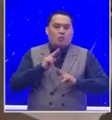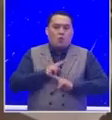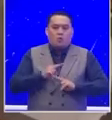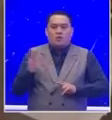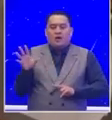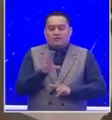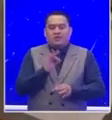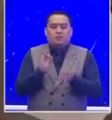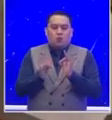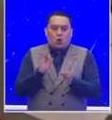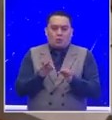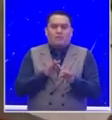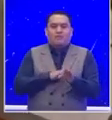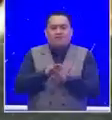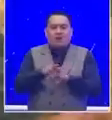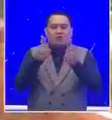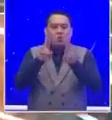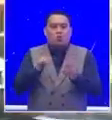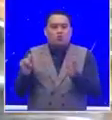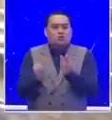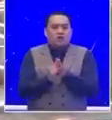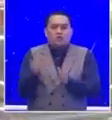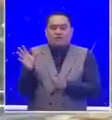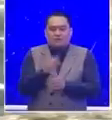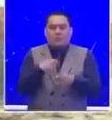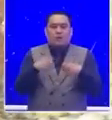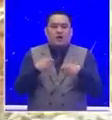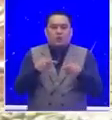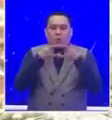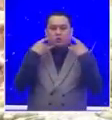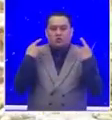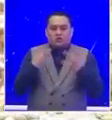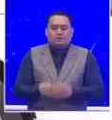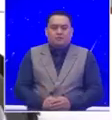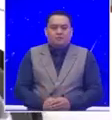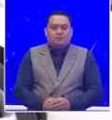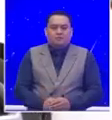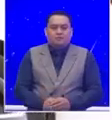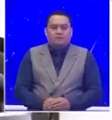по всем санитарным нормам. Антисептики установлены везде, а продавцы носят маски.